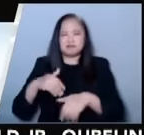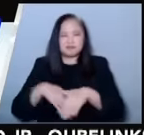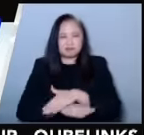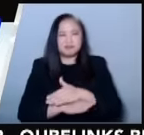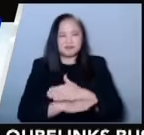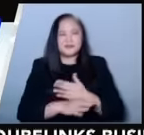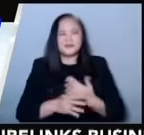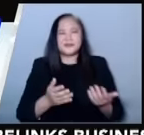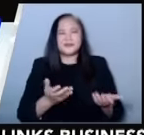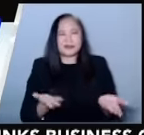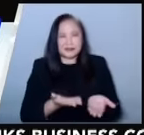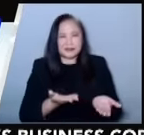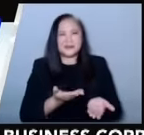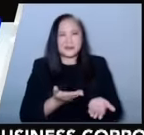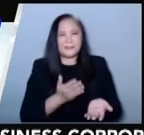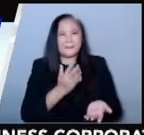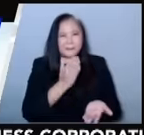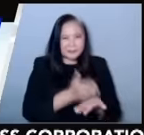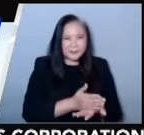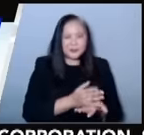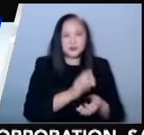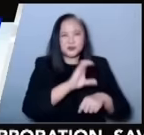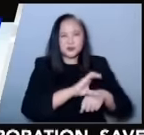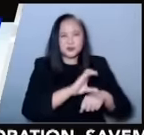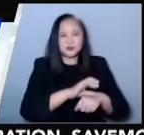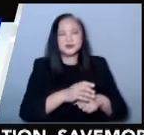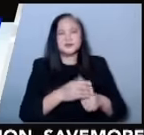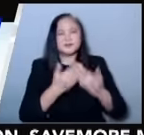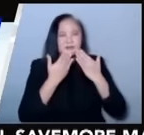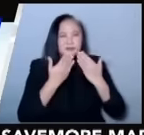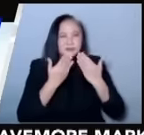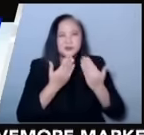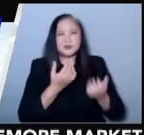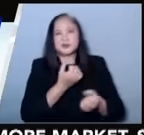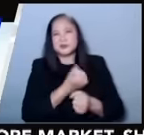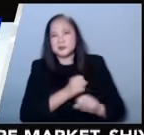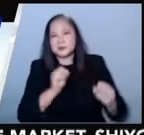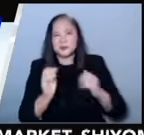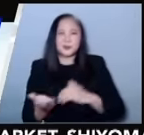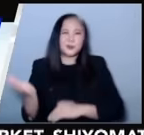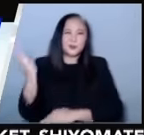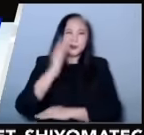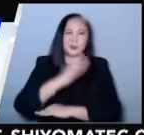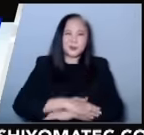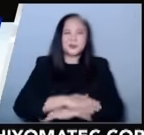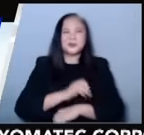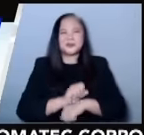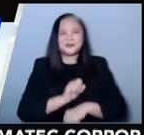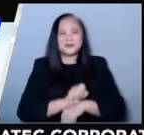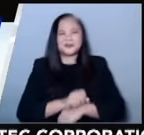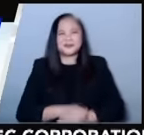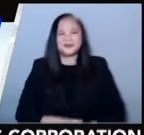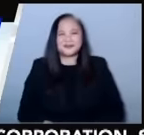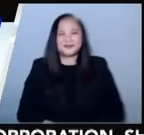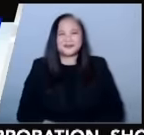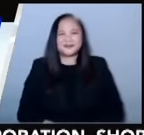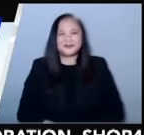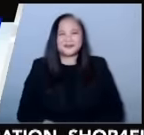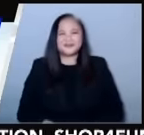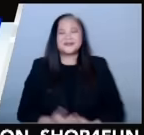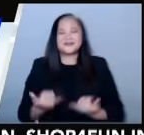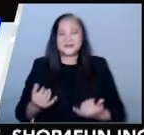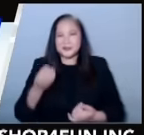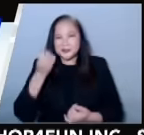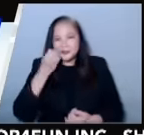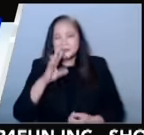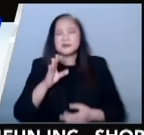bahay. Papasasalamat na nakakaligtas ako sa buong maghapon na pagtatrabaho at makakauwi ng ligtas at